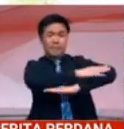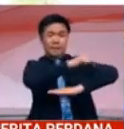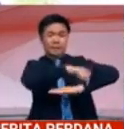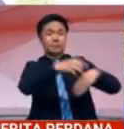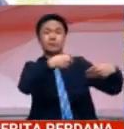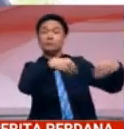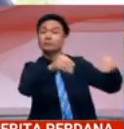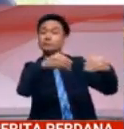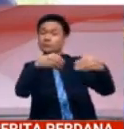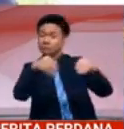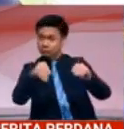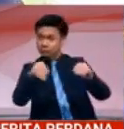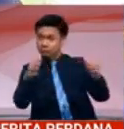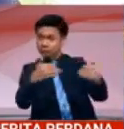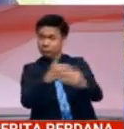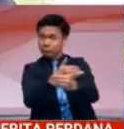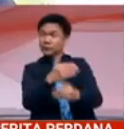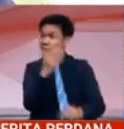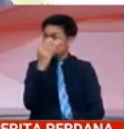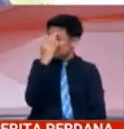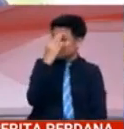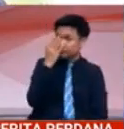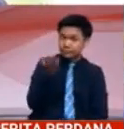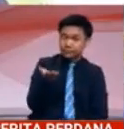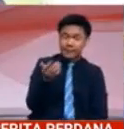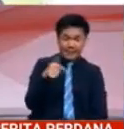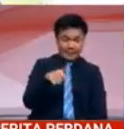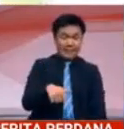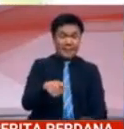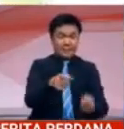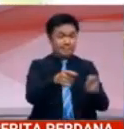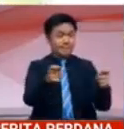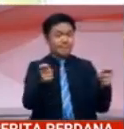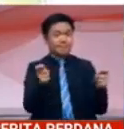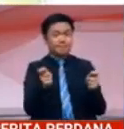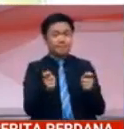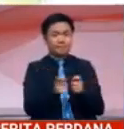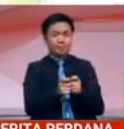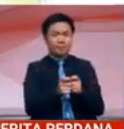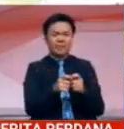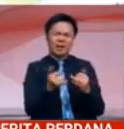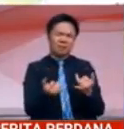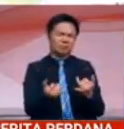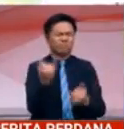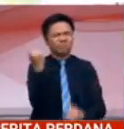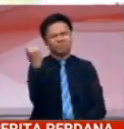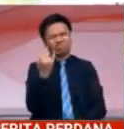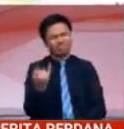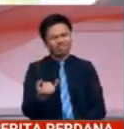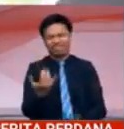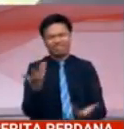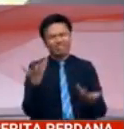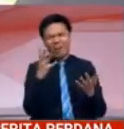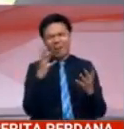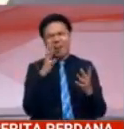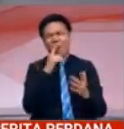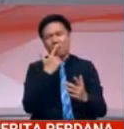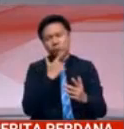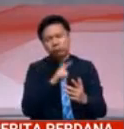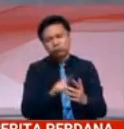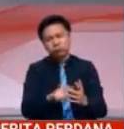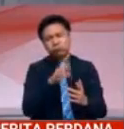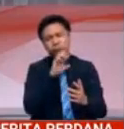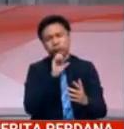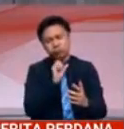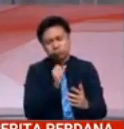seperti yang tuan-tuan sendiri tahu, Pengkalan ini terlalu uzur. Jadi kalau boleh dibangunkan,